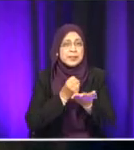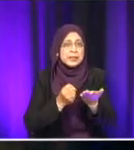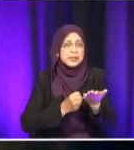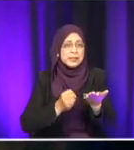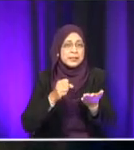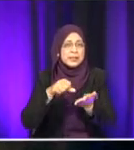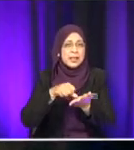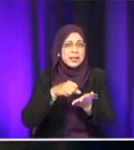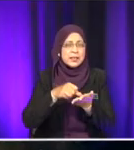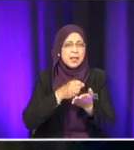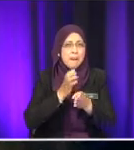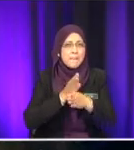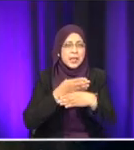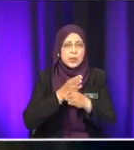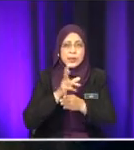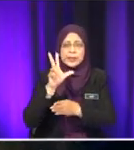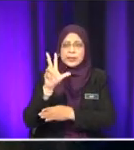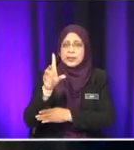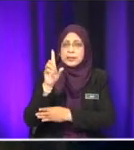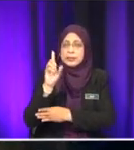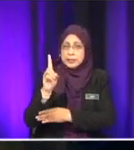berbentuk tiga dimensi